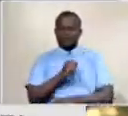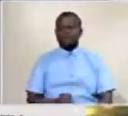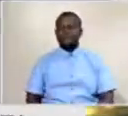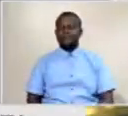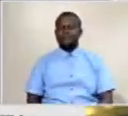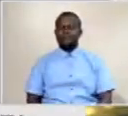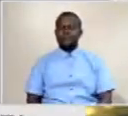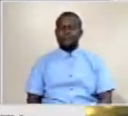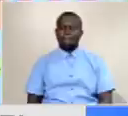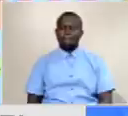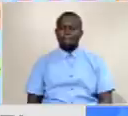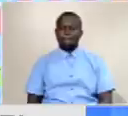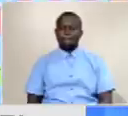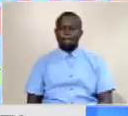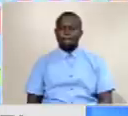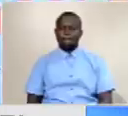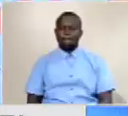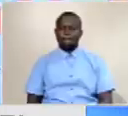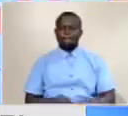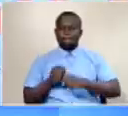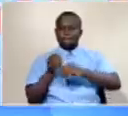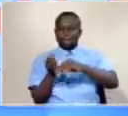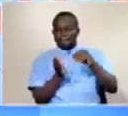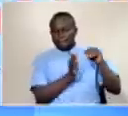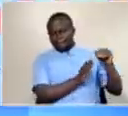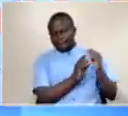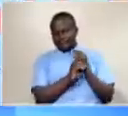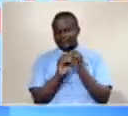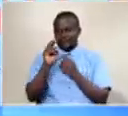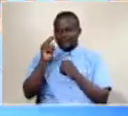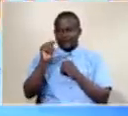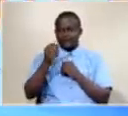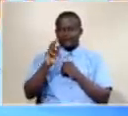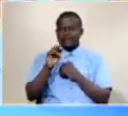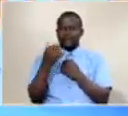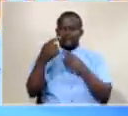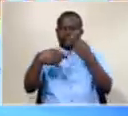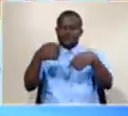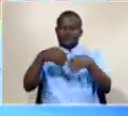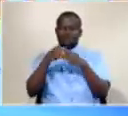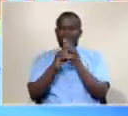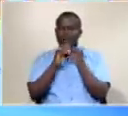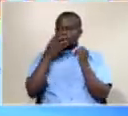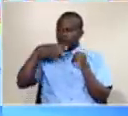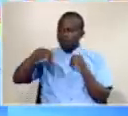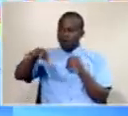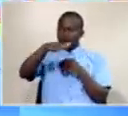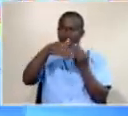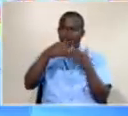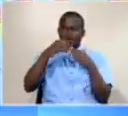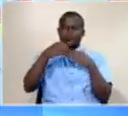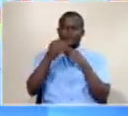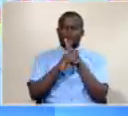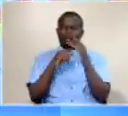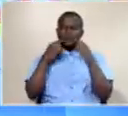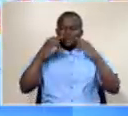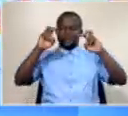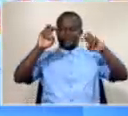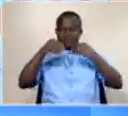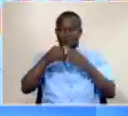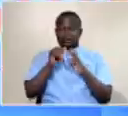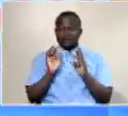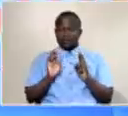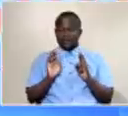karere ka Nyagatare. Tuvuye mu karere ka Nyagatare dukomereza aya makuru mu karere ka Muhanga. Ubuyobozi bw'aka karere butangaza